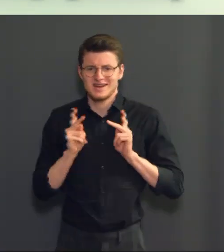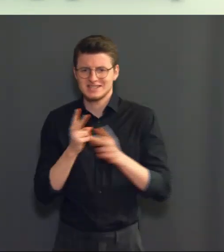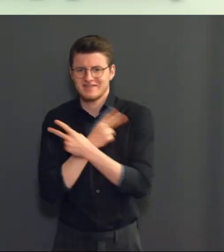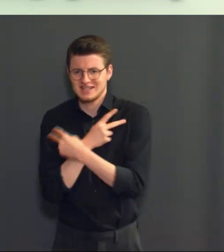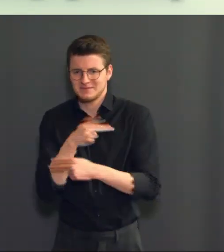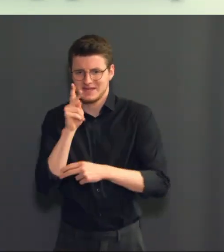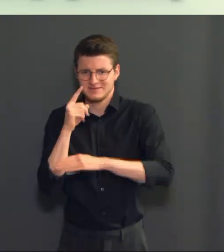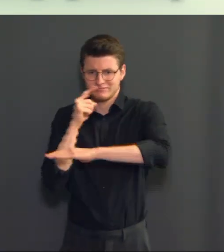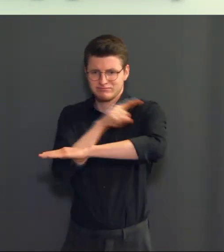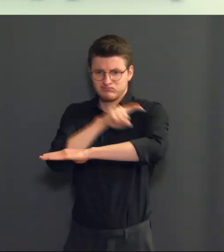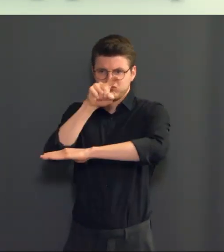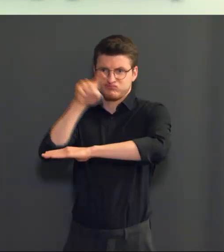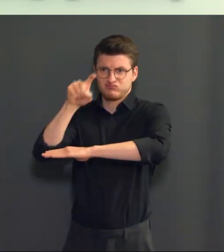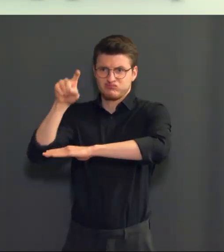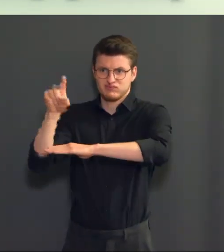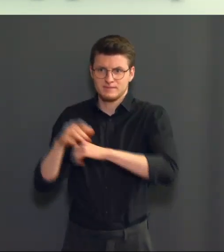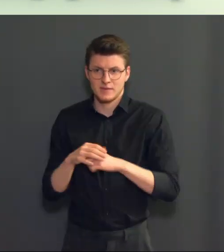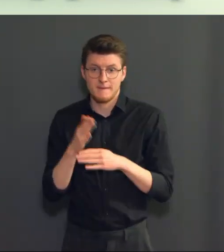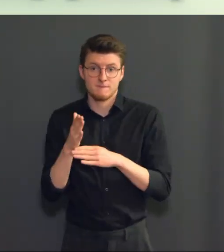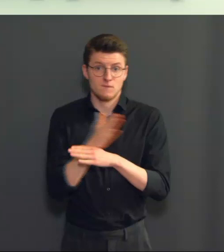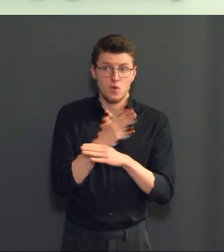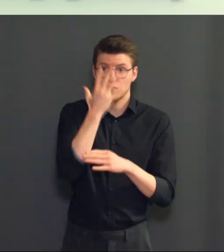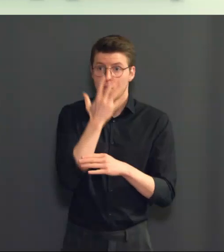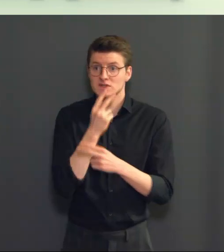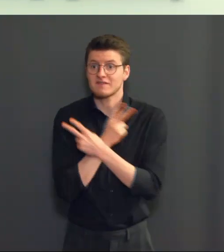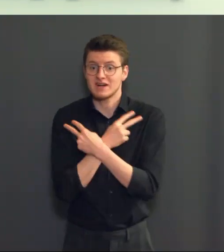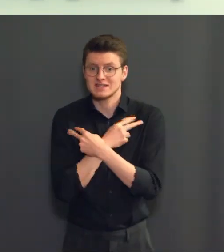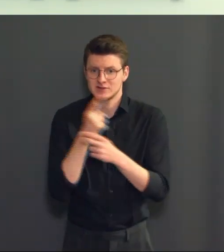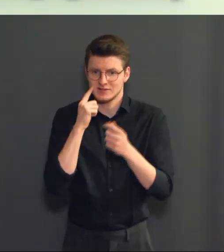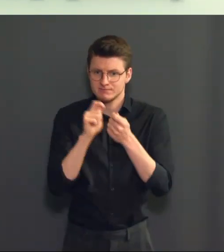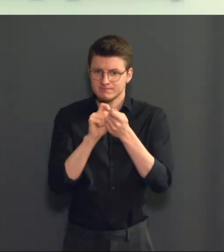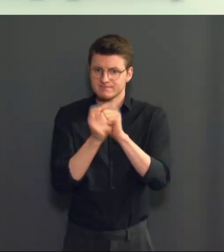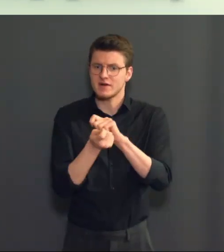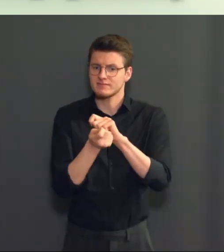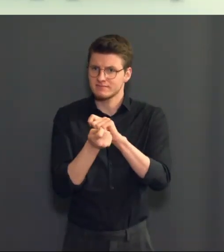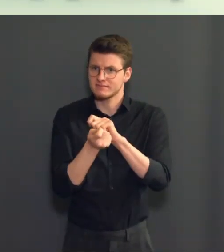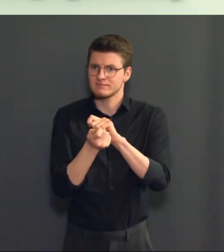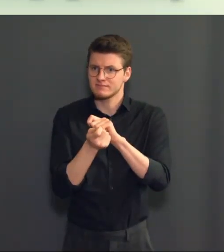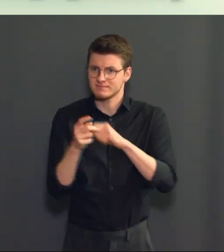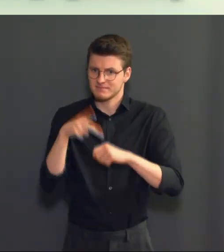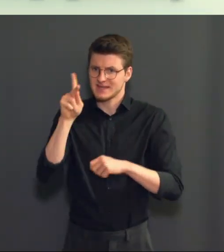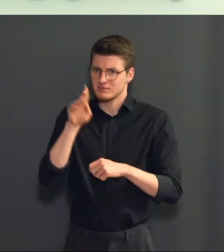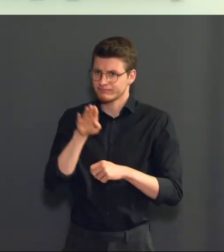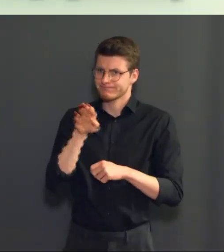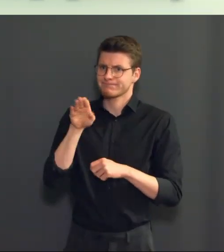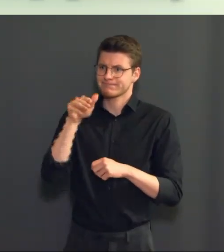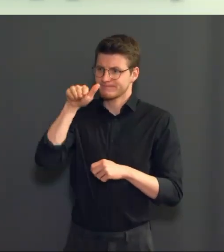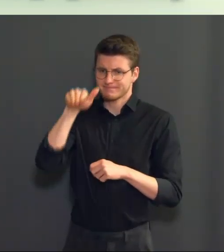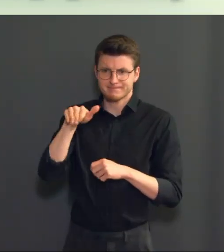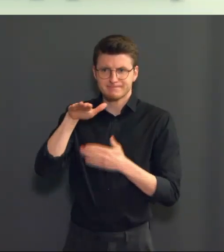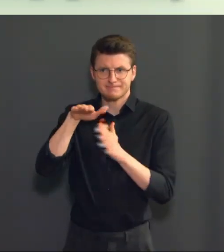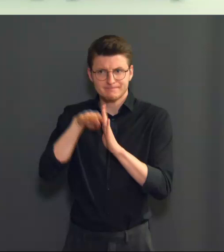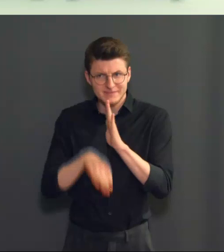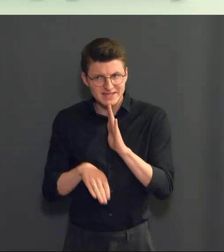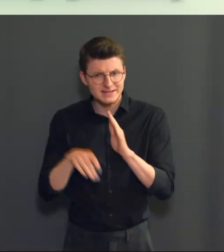Net voor de krokusvakantie kwam daar een lichte kentering in. Vanaf dan was er een lichte daling in het thuisblijven